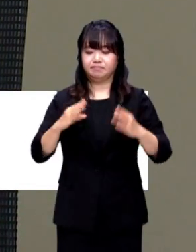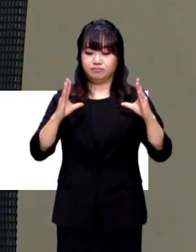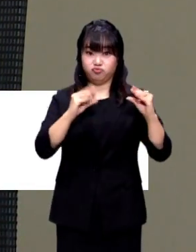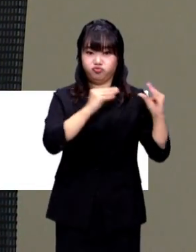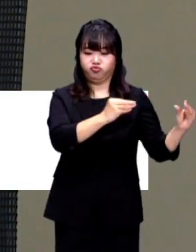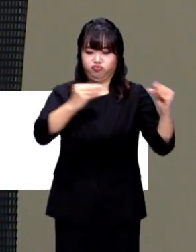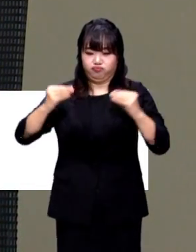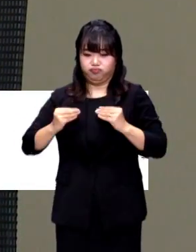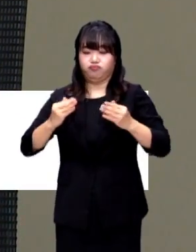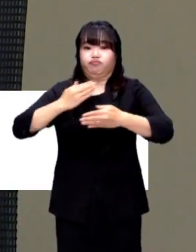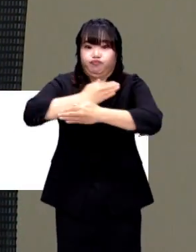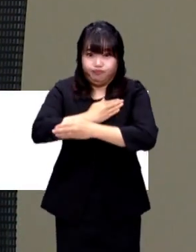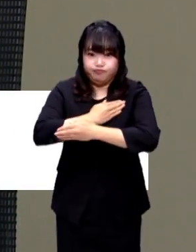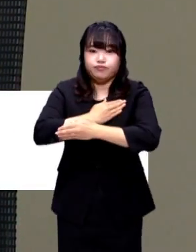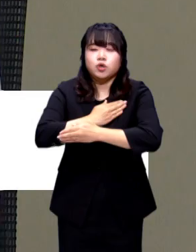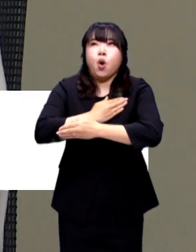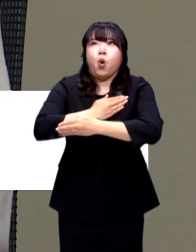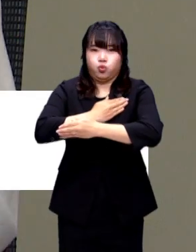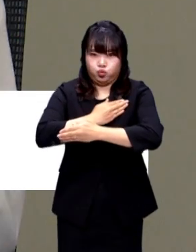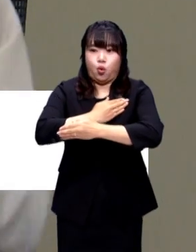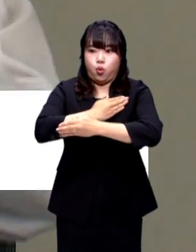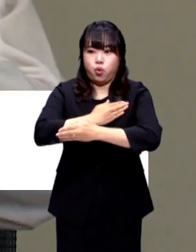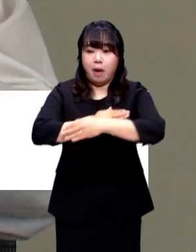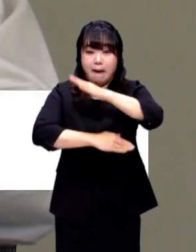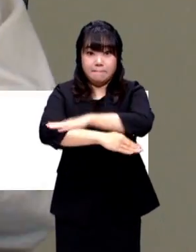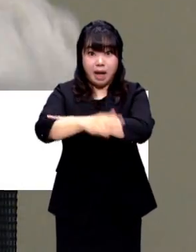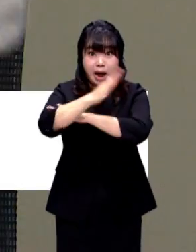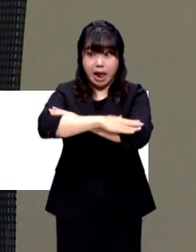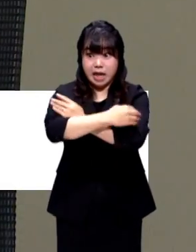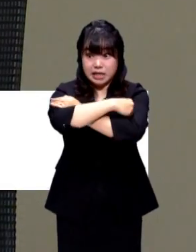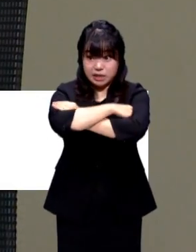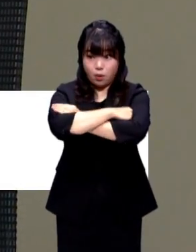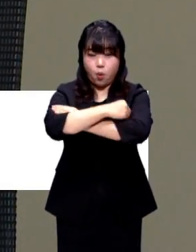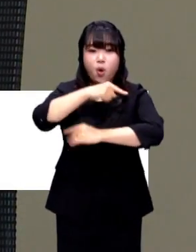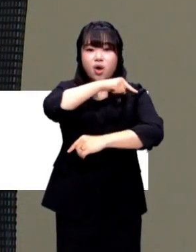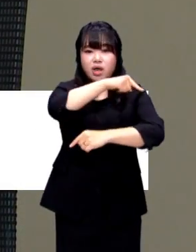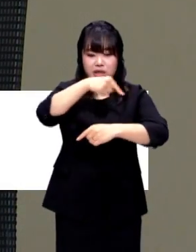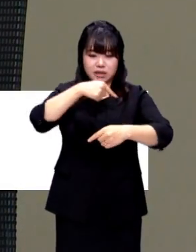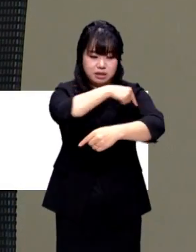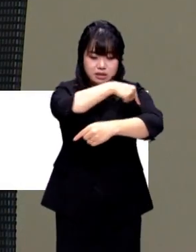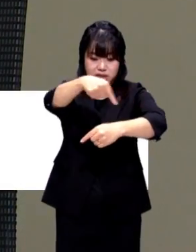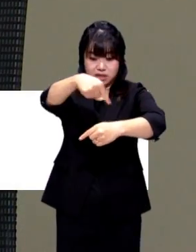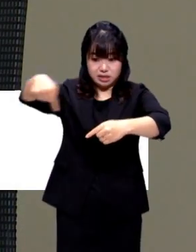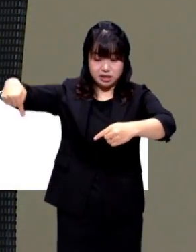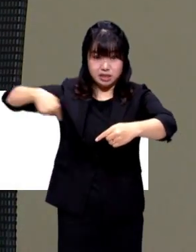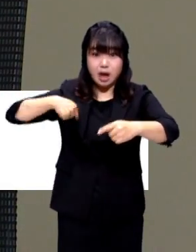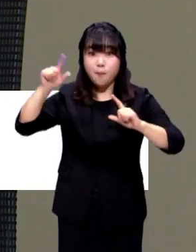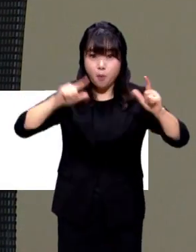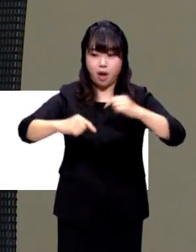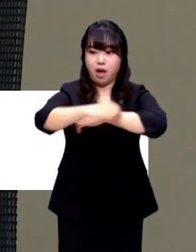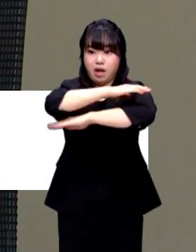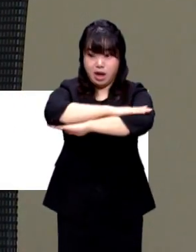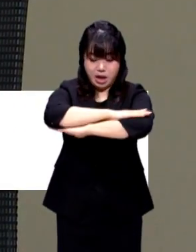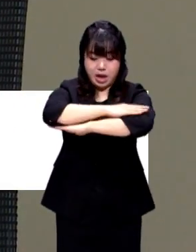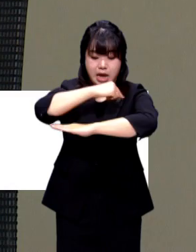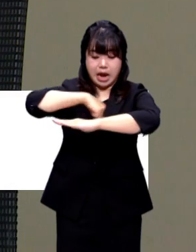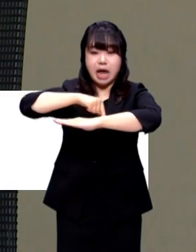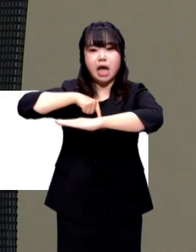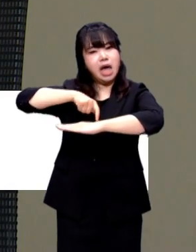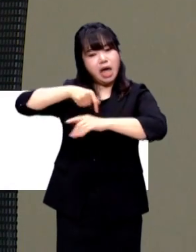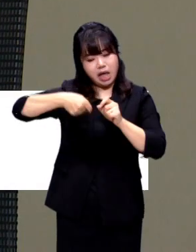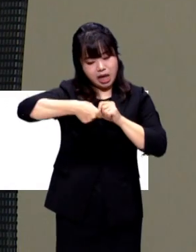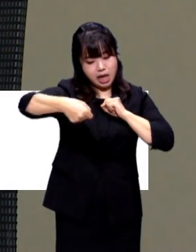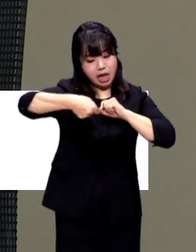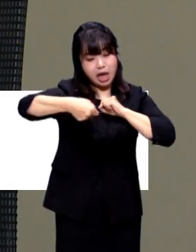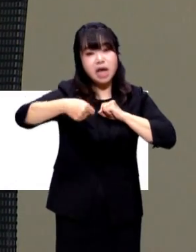보호하도록 노력을 해야 됩니다. 양팔을 끼고 디귿자형 빔을 만들어서 아마 15cm